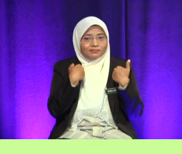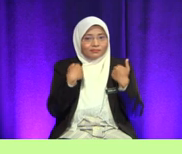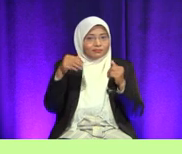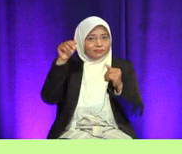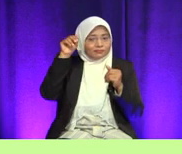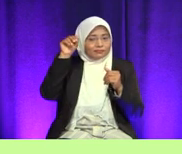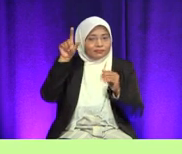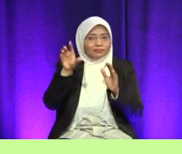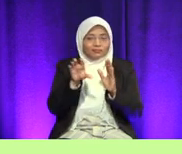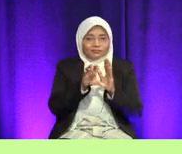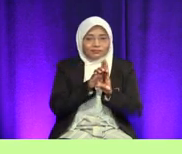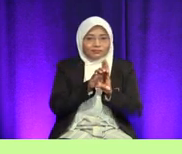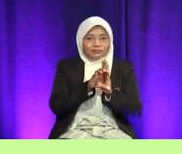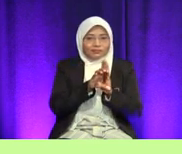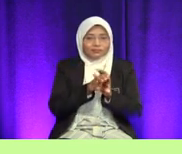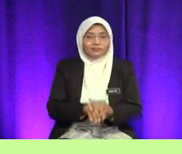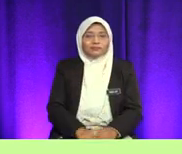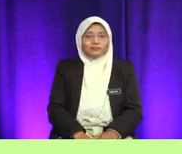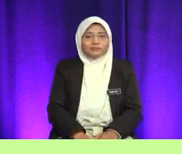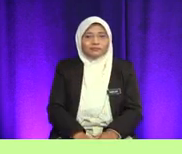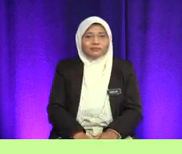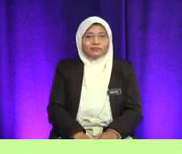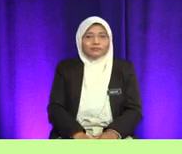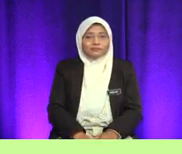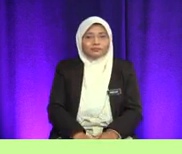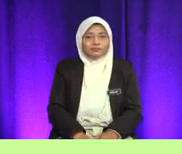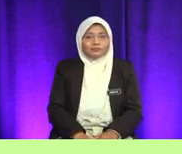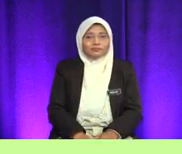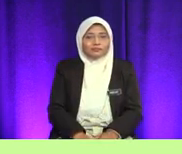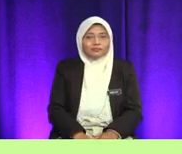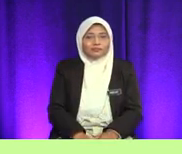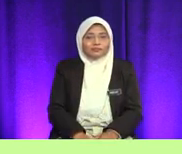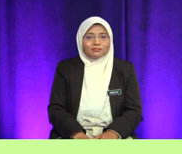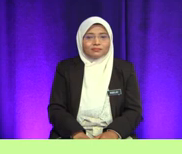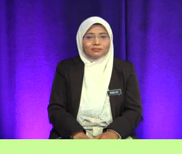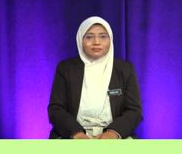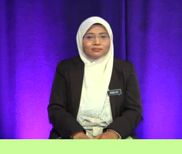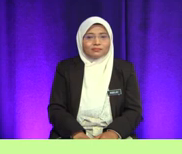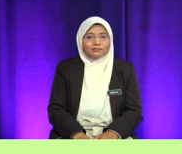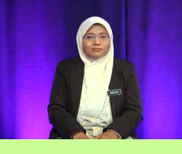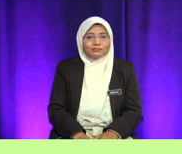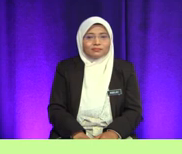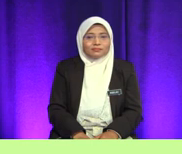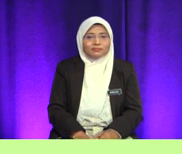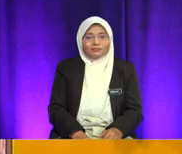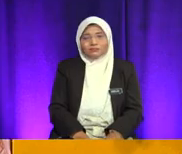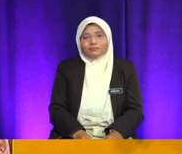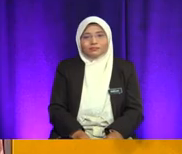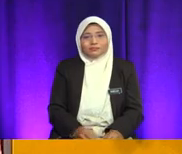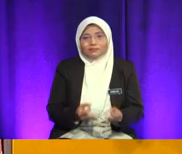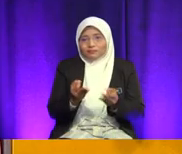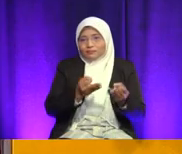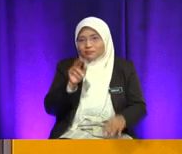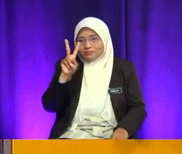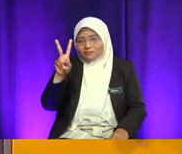1957 nya dua ciri negara berdaulat ada tak murid-murid yang